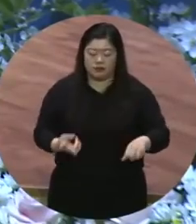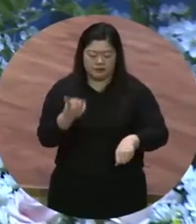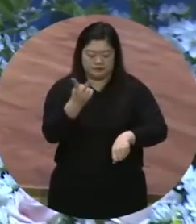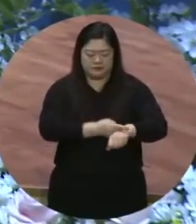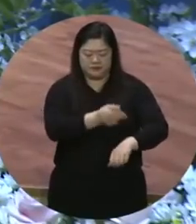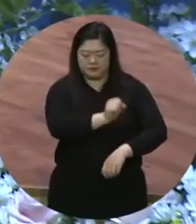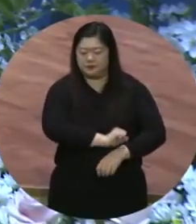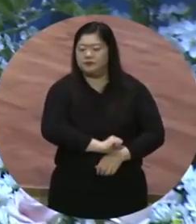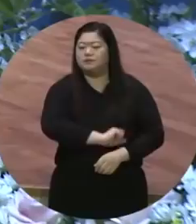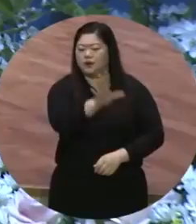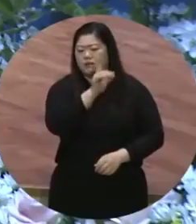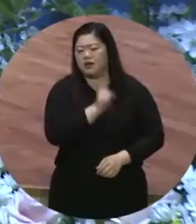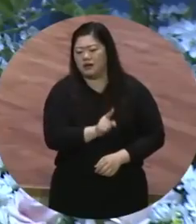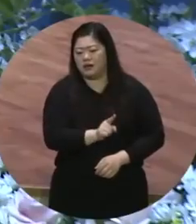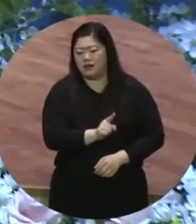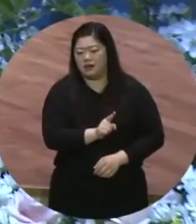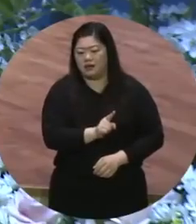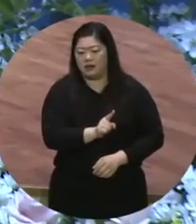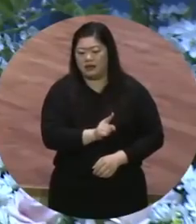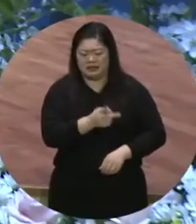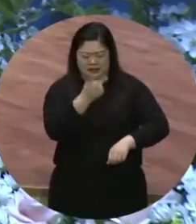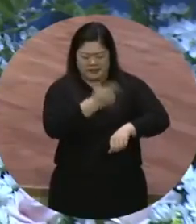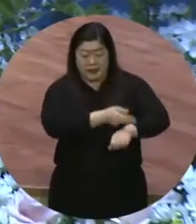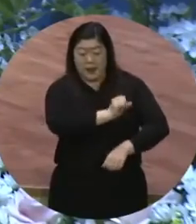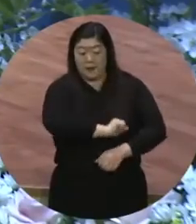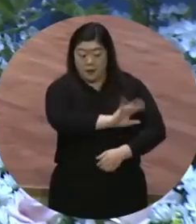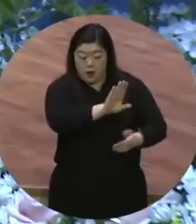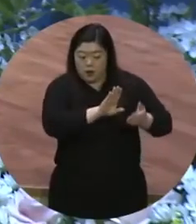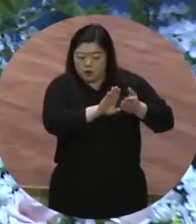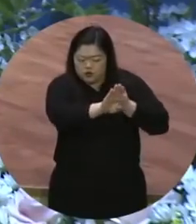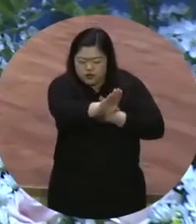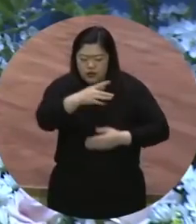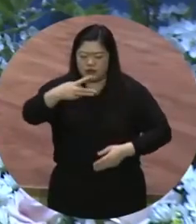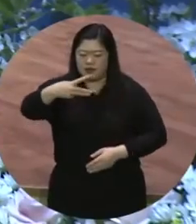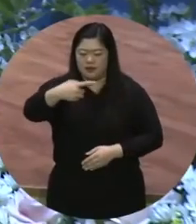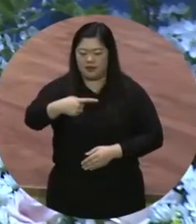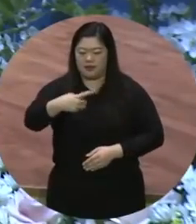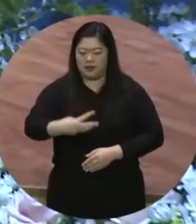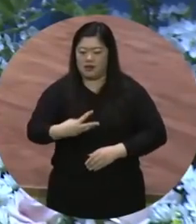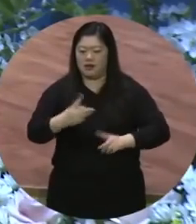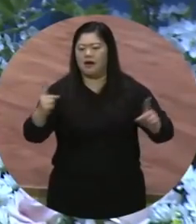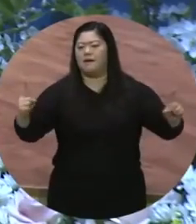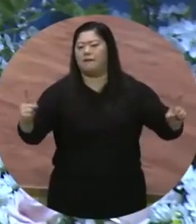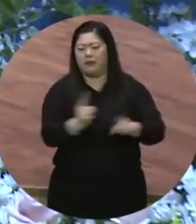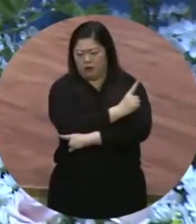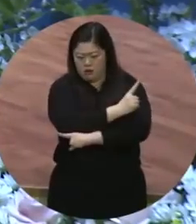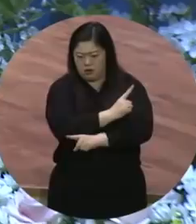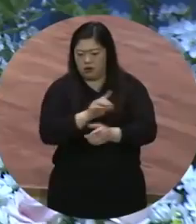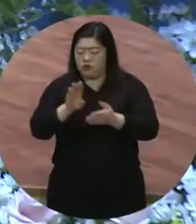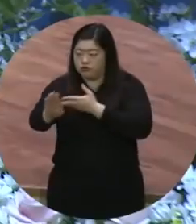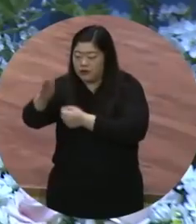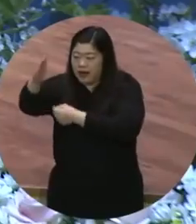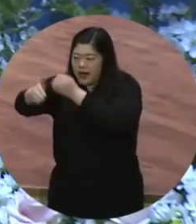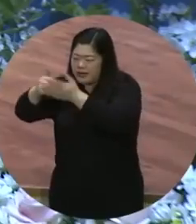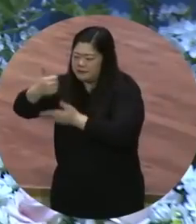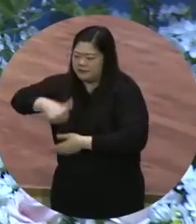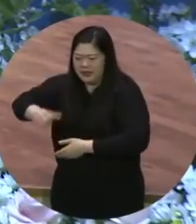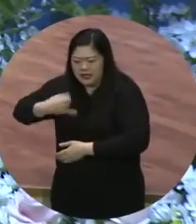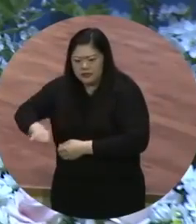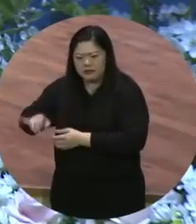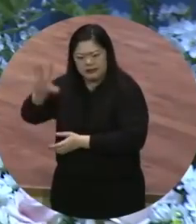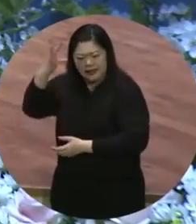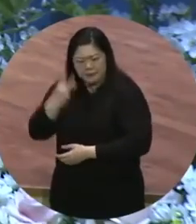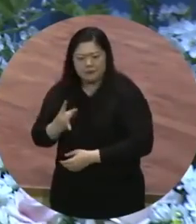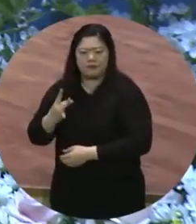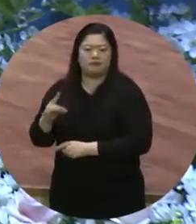잡혀 있는 삶이 아니라 옛털에 잡힌 인생이 아니라 이제는 구원받은 하나님의 자녀가 우리 세상 살다